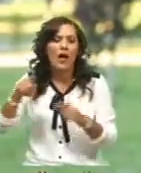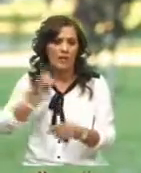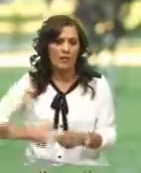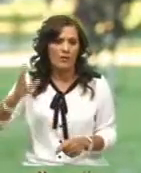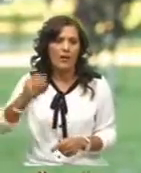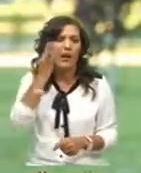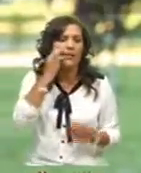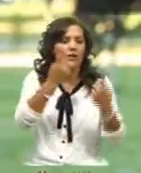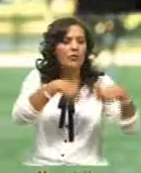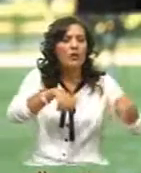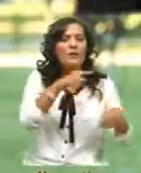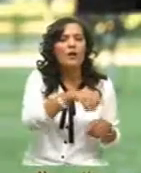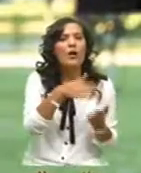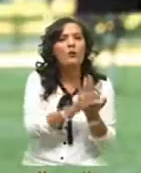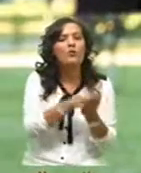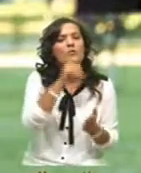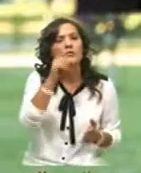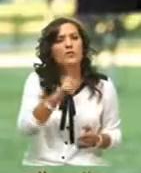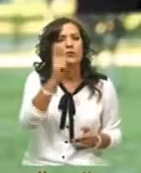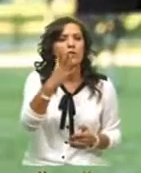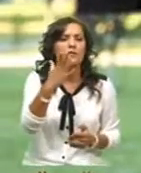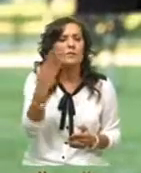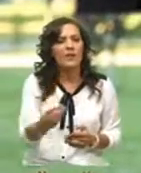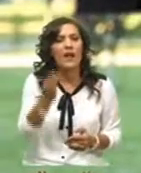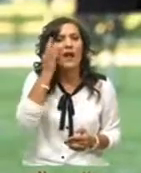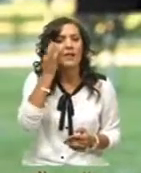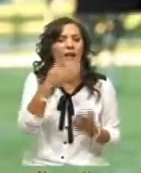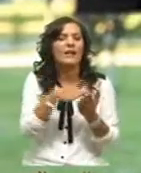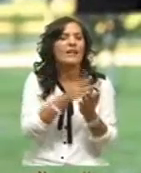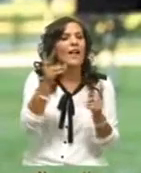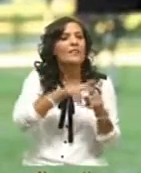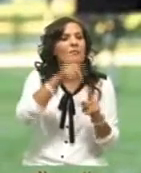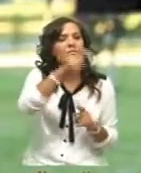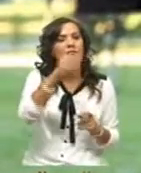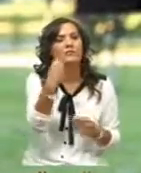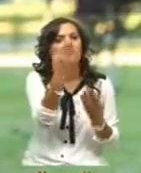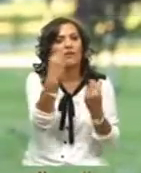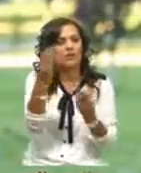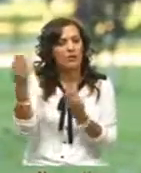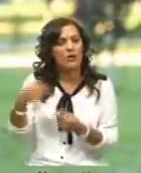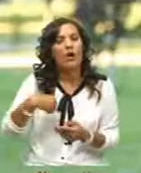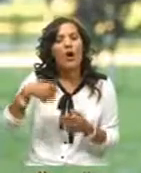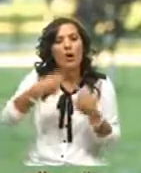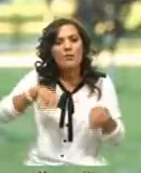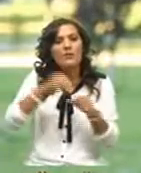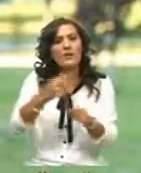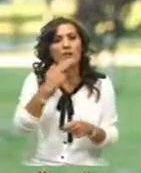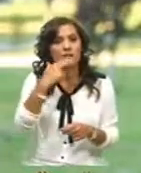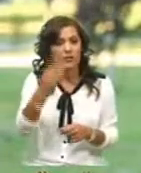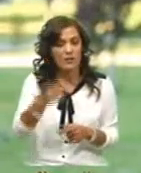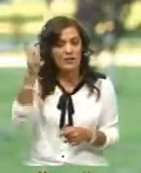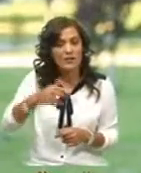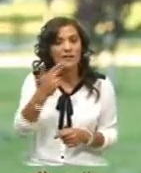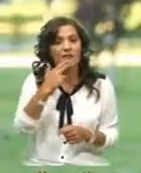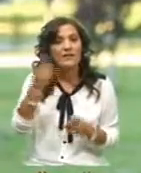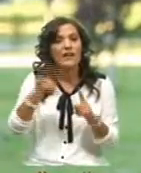erkeklerden oluşan komik eden ödüller yüzde 95 oranında erkek katılımcılara veriliyor komitede kadın bulunması halinde ise